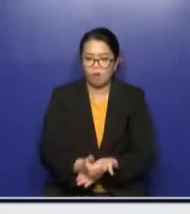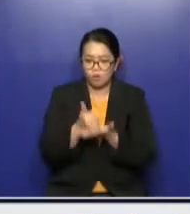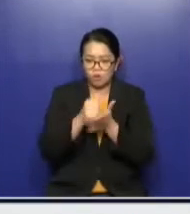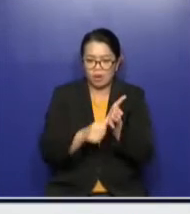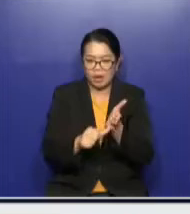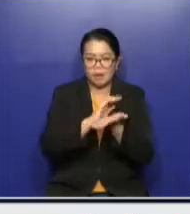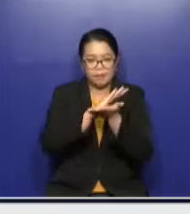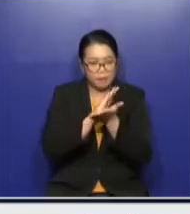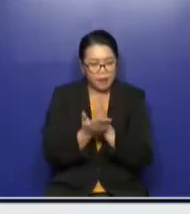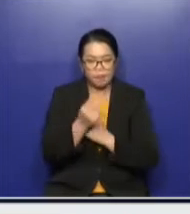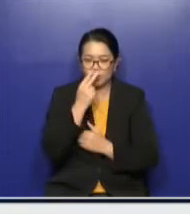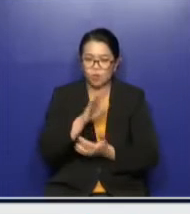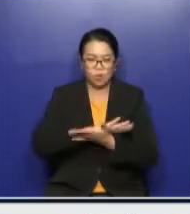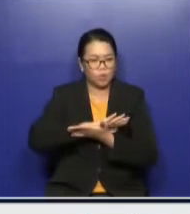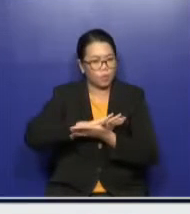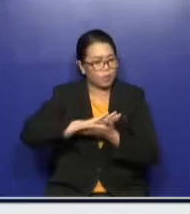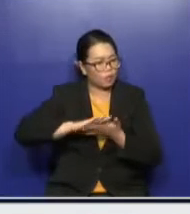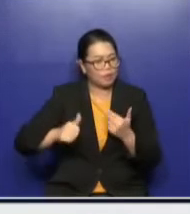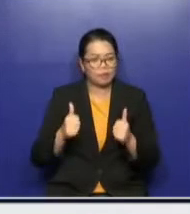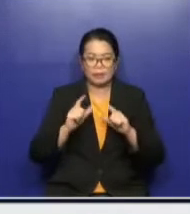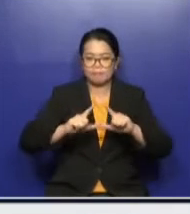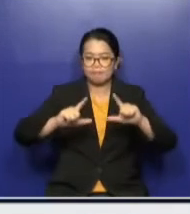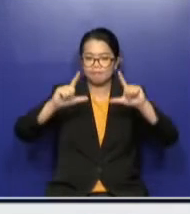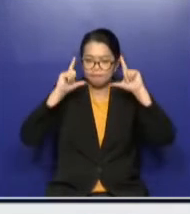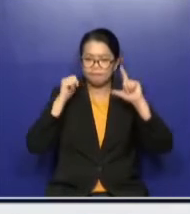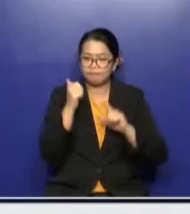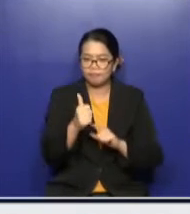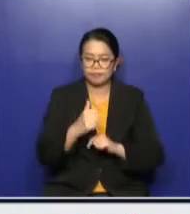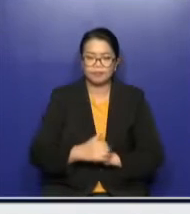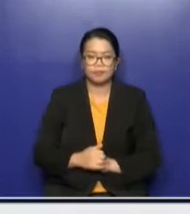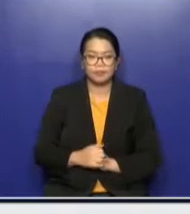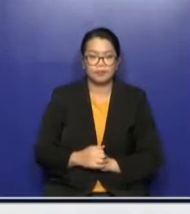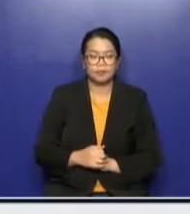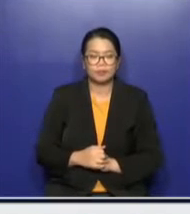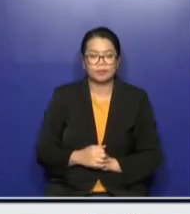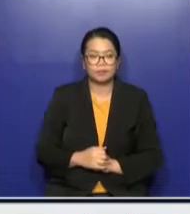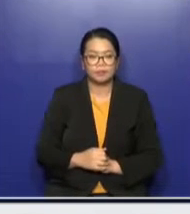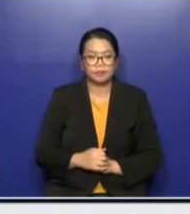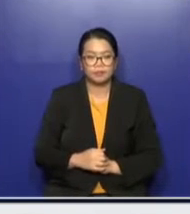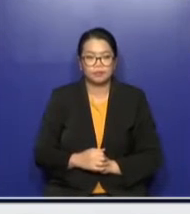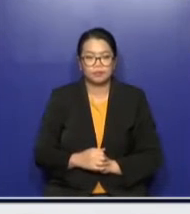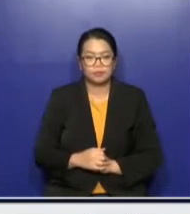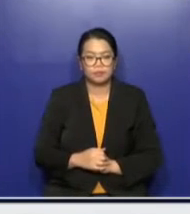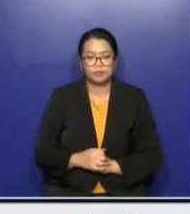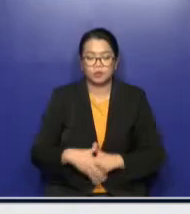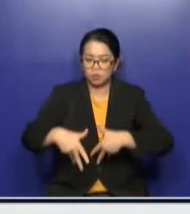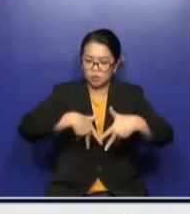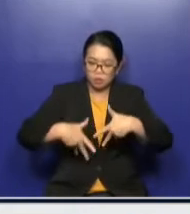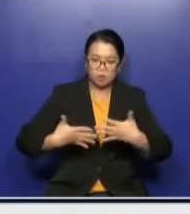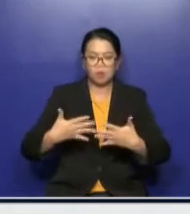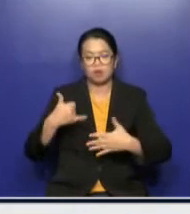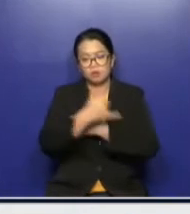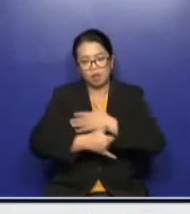เราอยู่เนี่ยมันเป็นที่เชิดหน้าชูตาของคนทั้งประเทศของชาวต่างชาติที่จะมาดูง